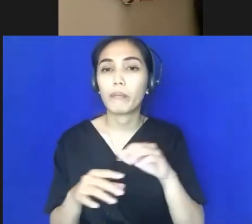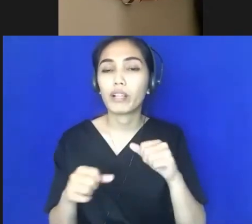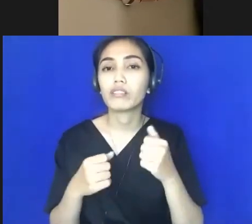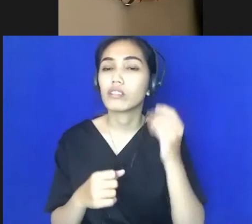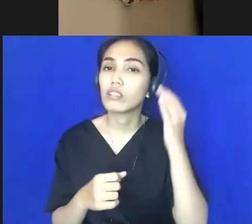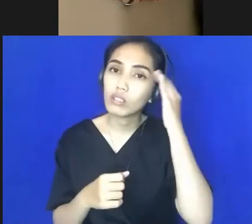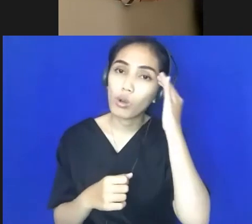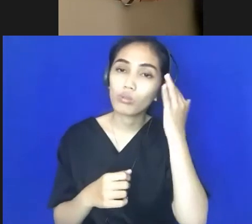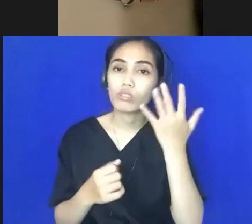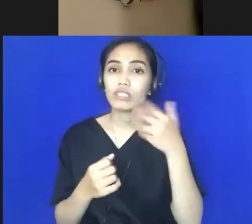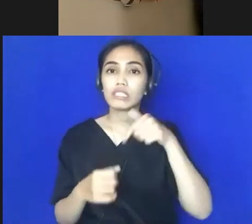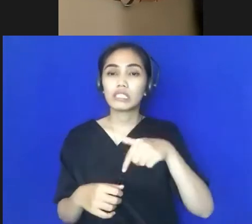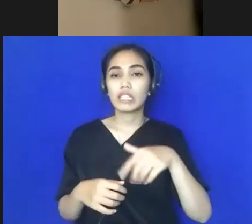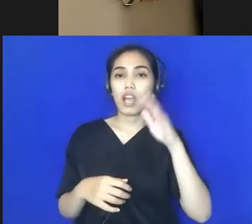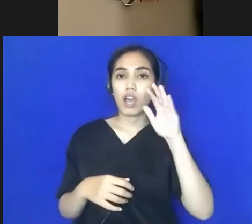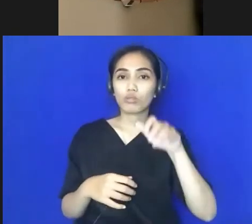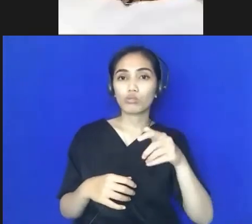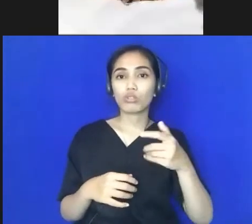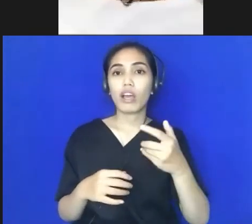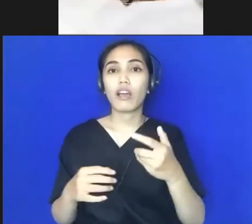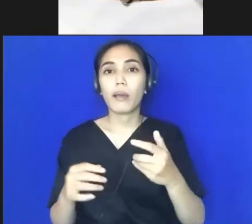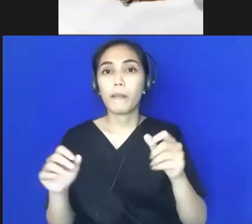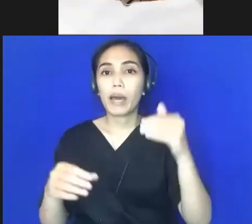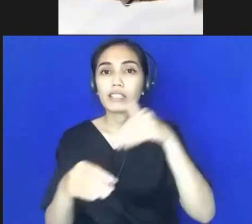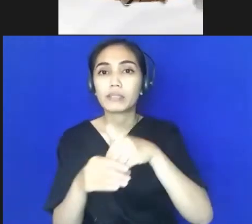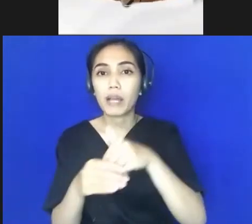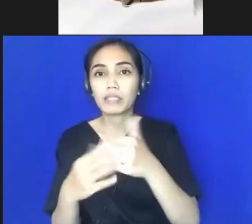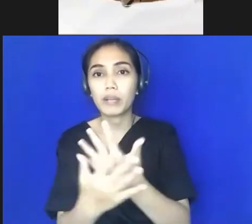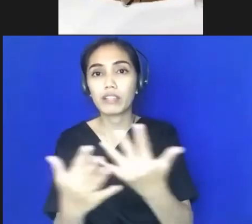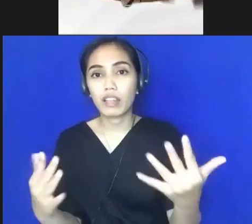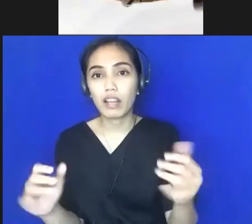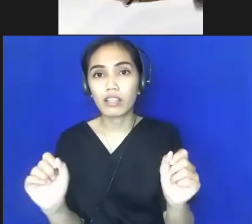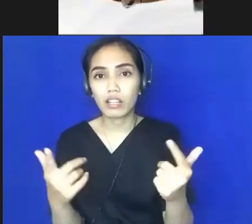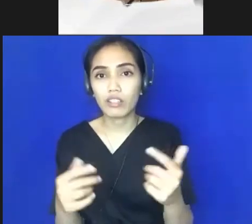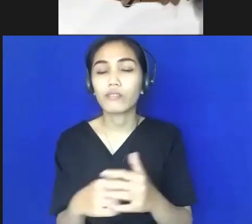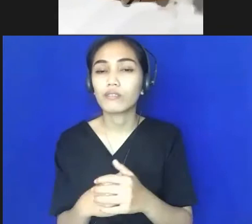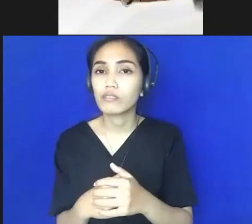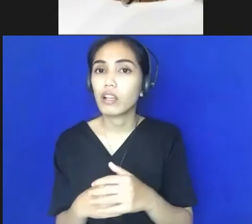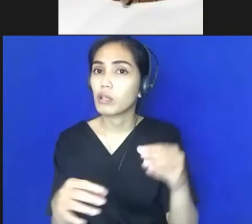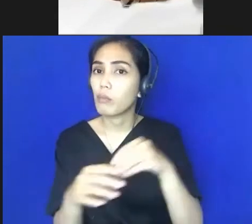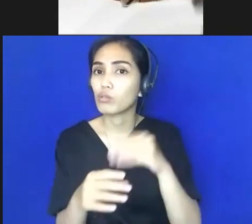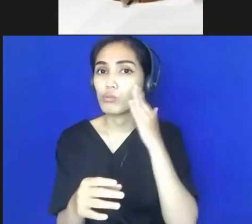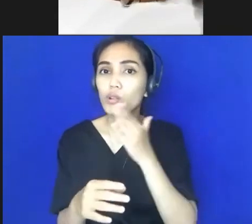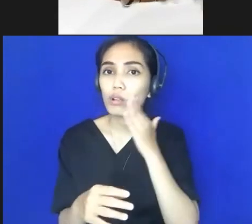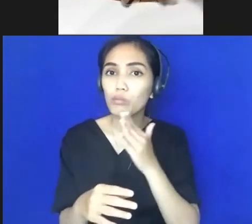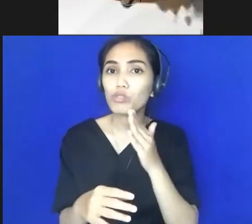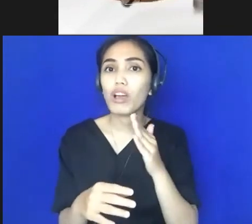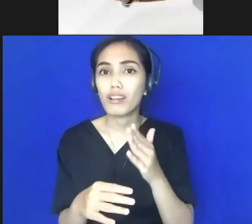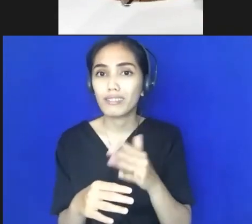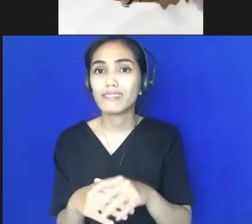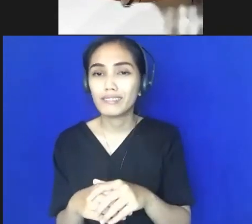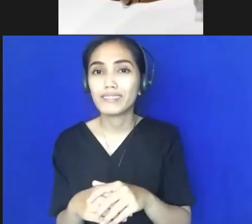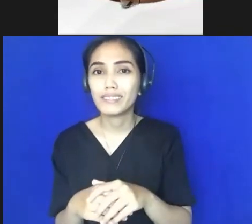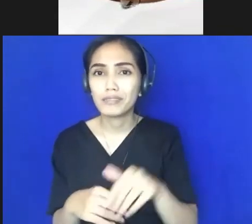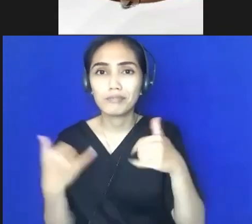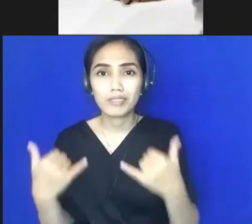itu memang ini harus ada partisipasi aktif dari masyarakat, termasuk adik-adik remaja kita, generasi muda yang sekarang kan